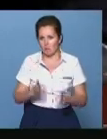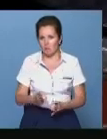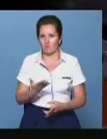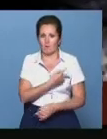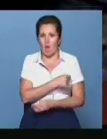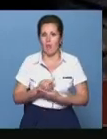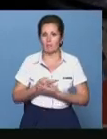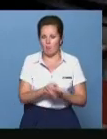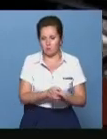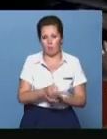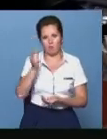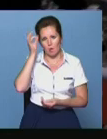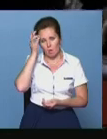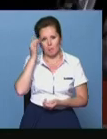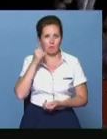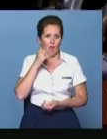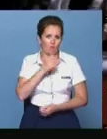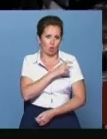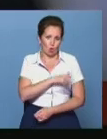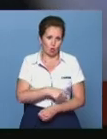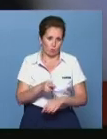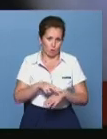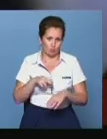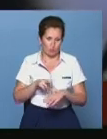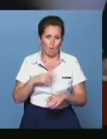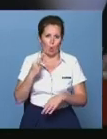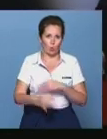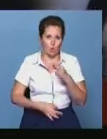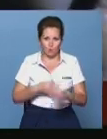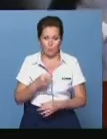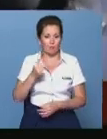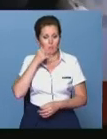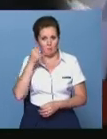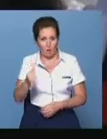снова напоминают телефоны дежурной части. Они круглосуточные.